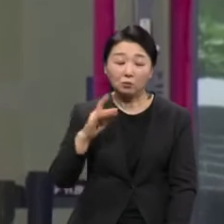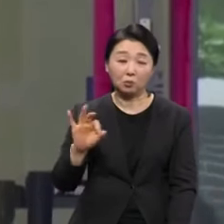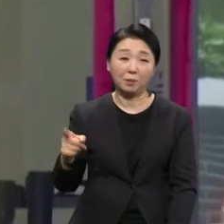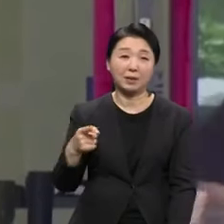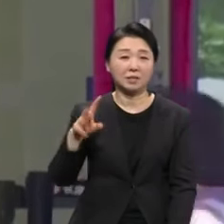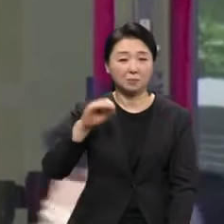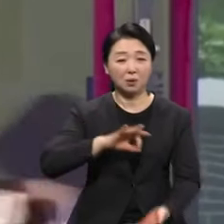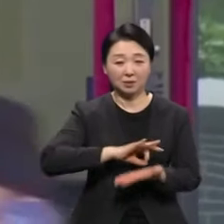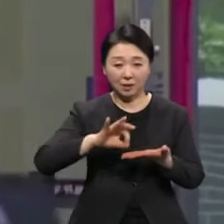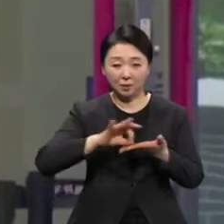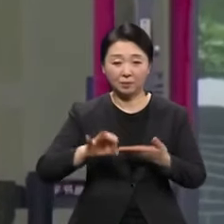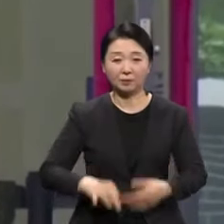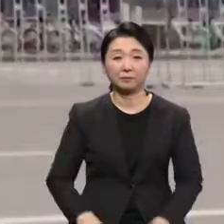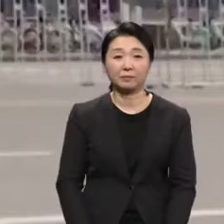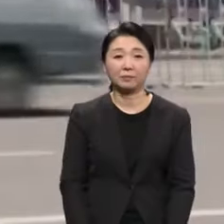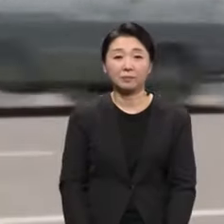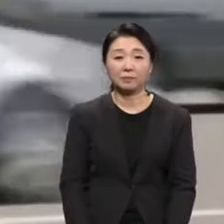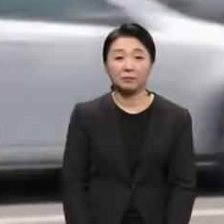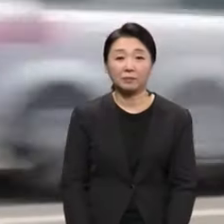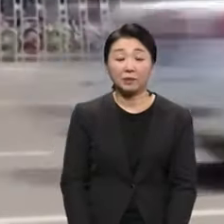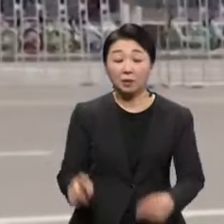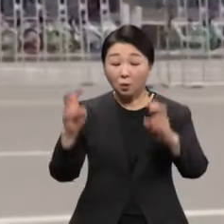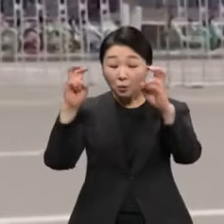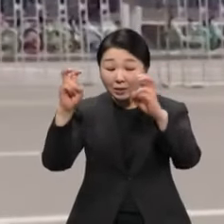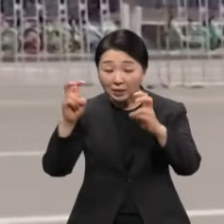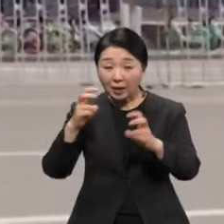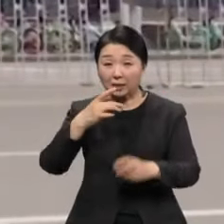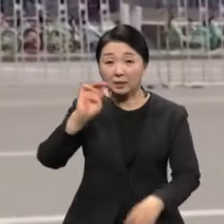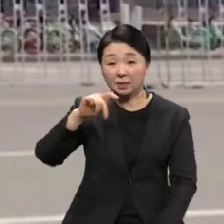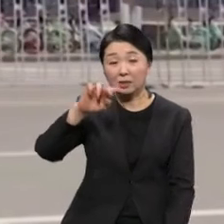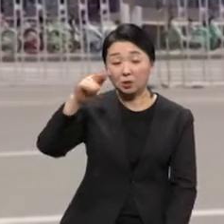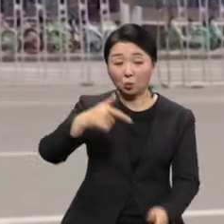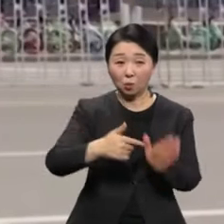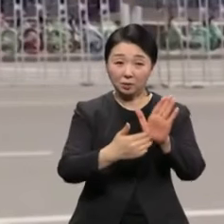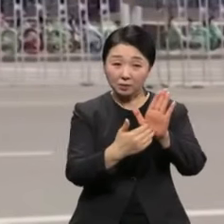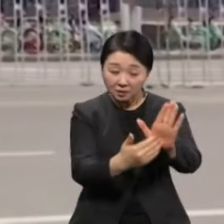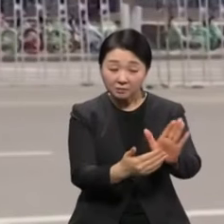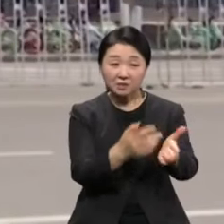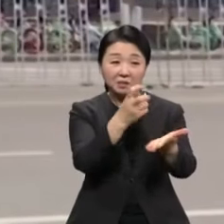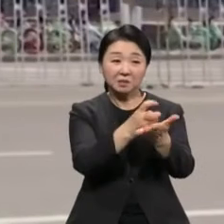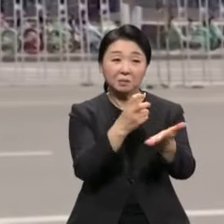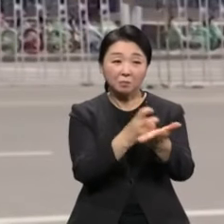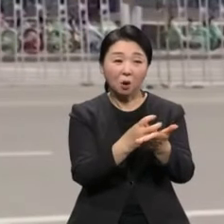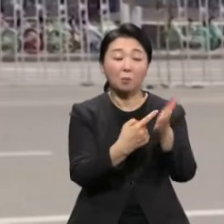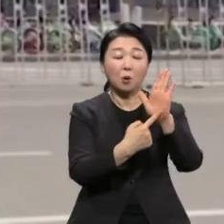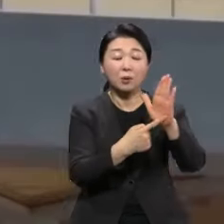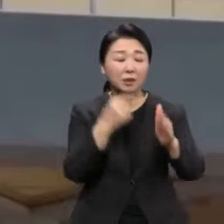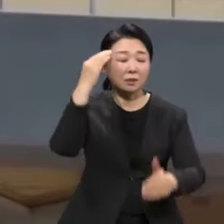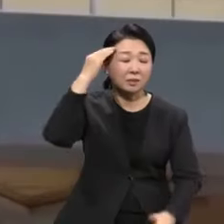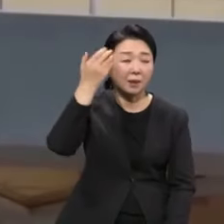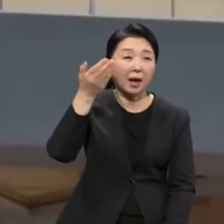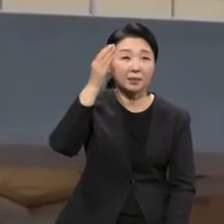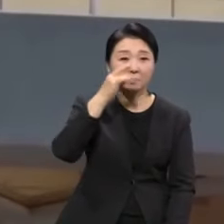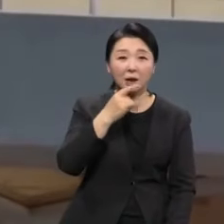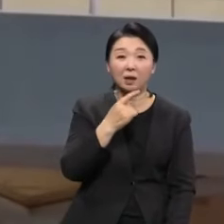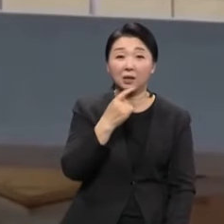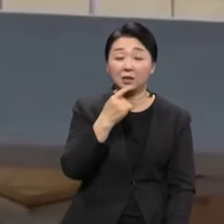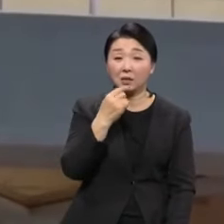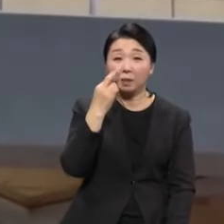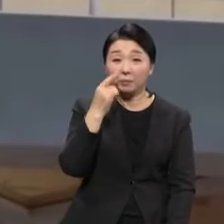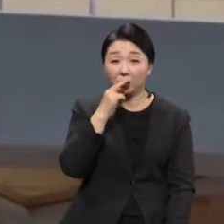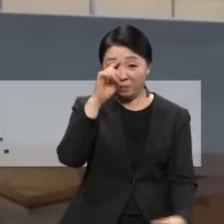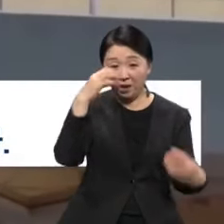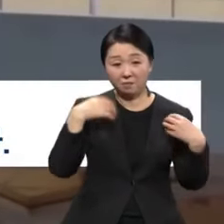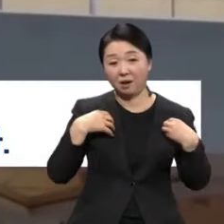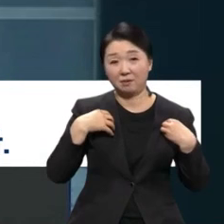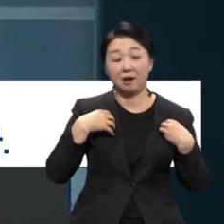걸로 전해집니다. 바이트댄스는 틱톡 금지법이 표현의 자유를 침해한다고 주장하지만 백악관의 입장은 단호합니다. The